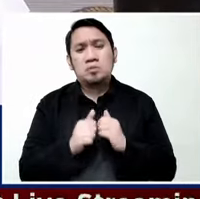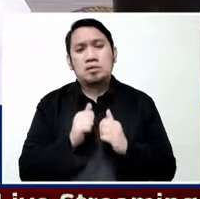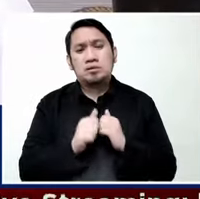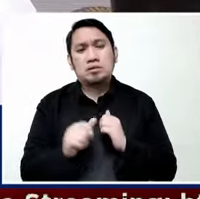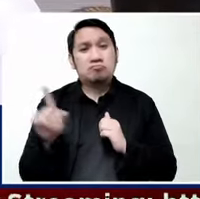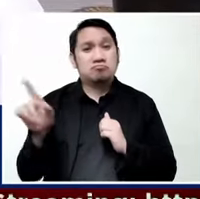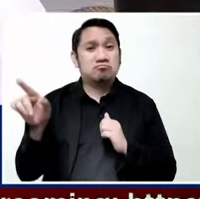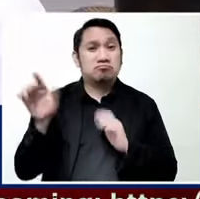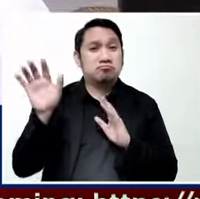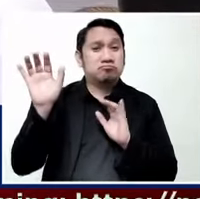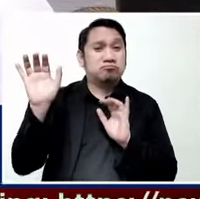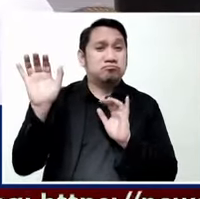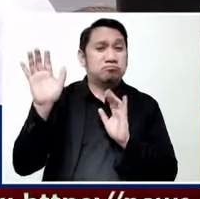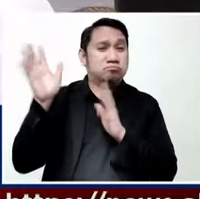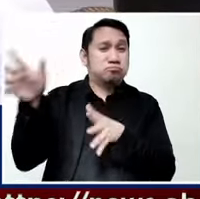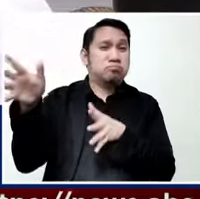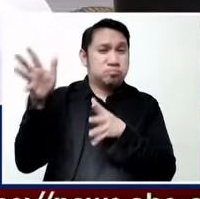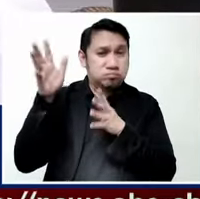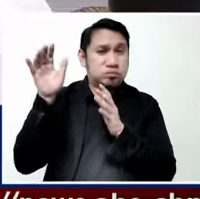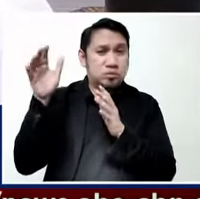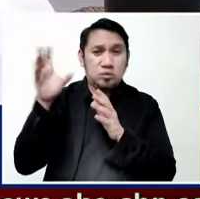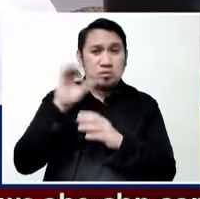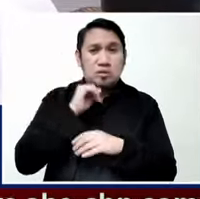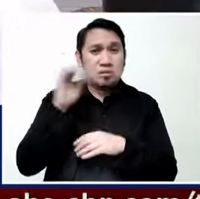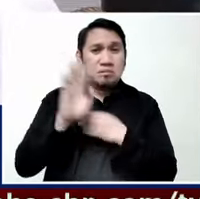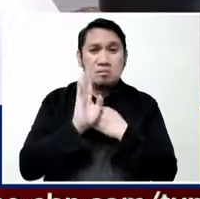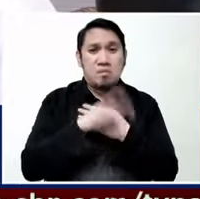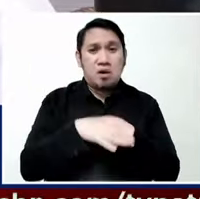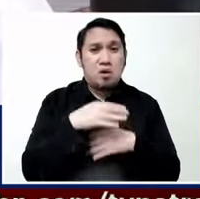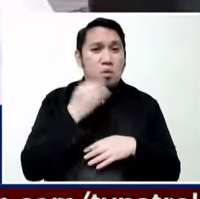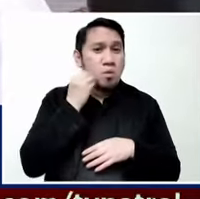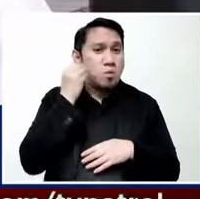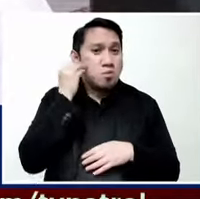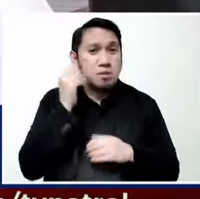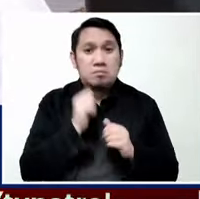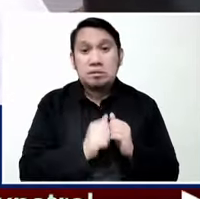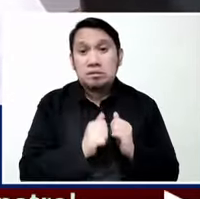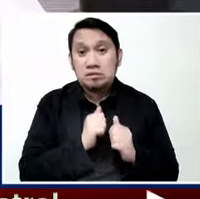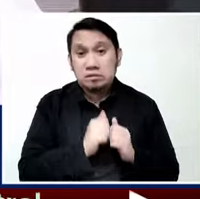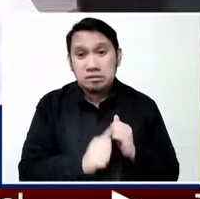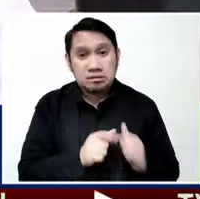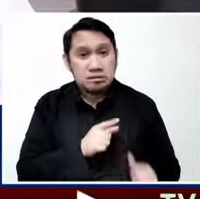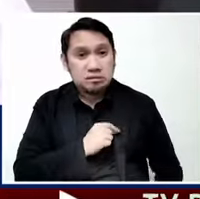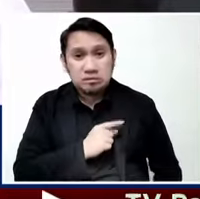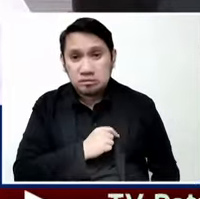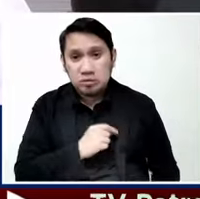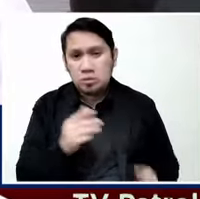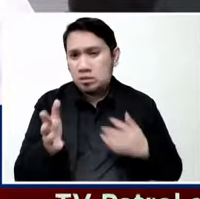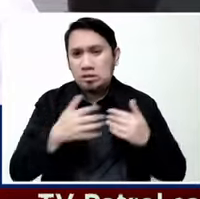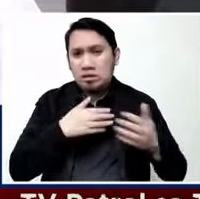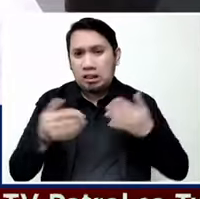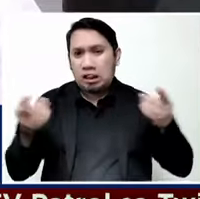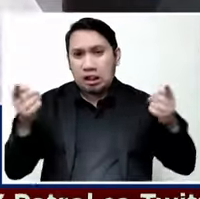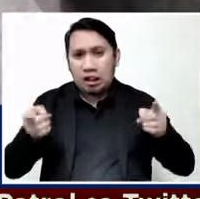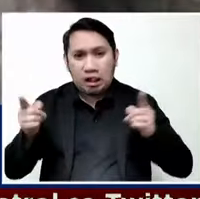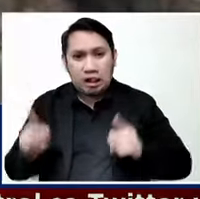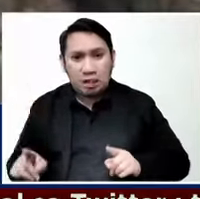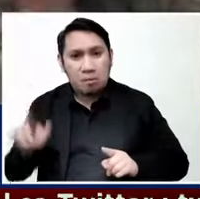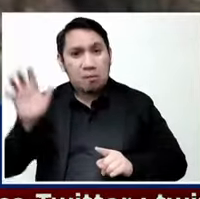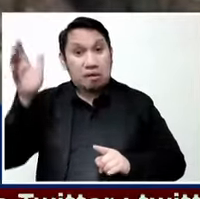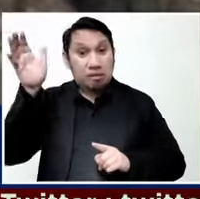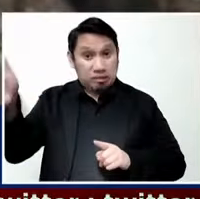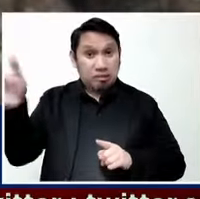any language, by any test, by any jurisdiction, by any legal system, flight is an indication of